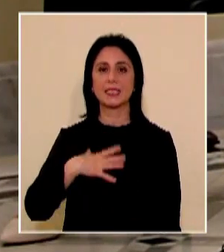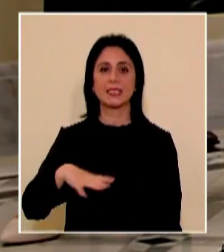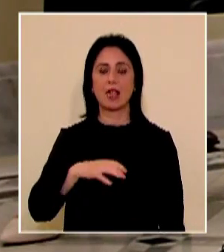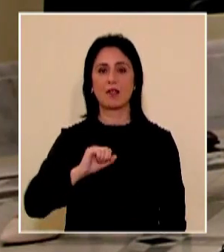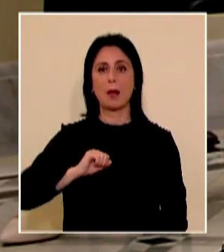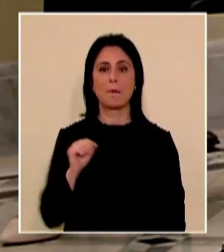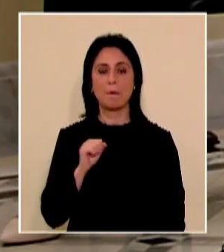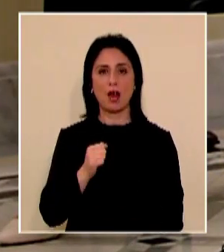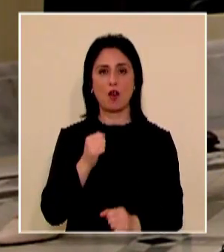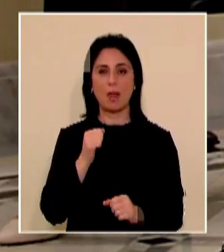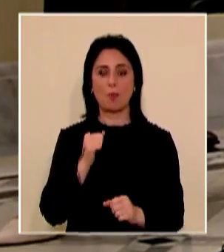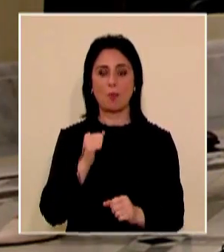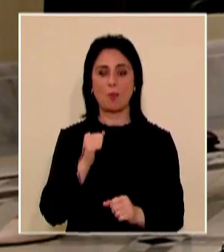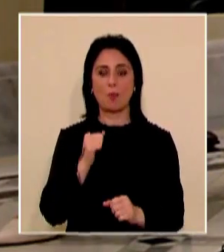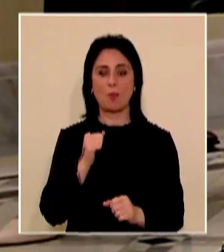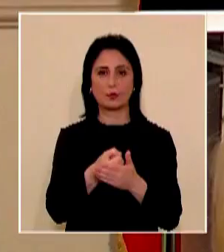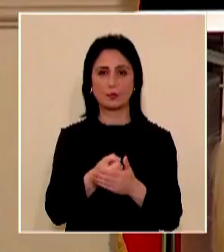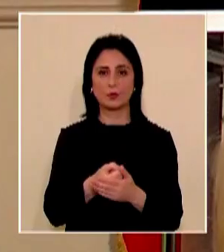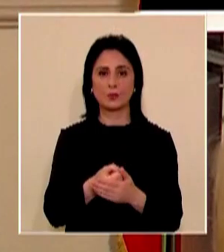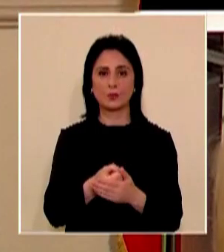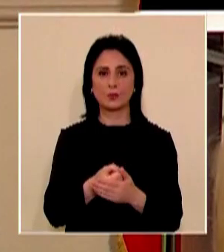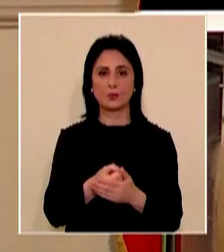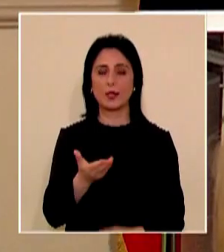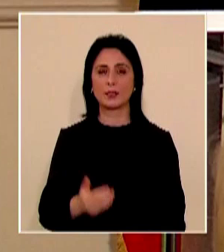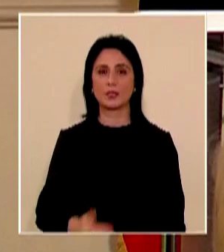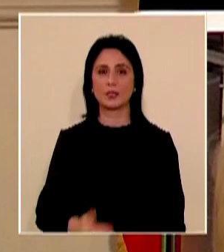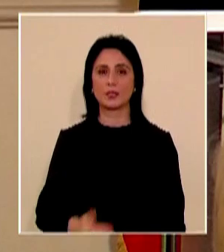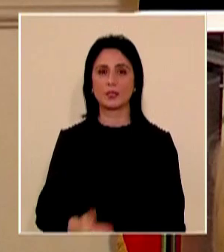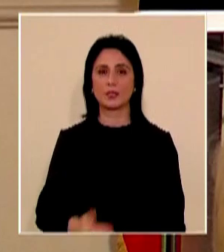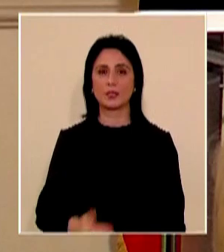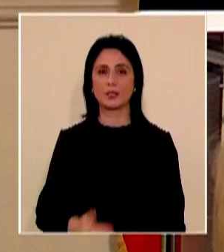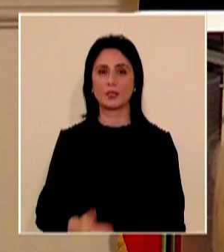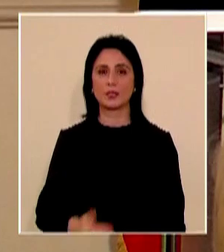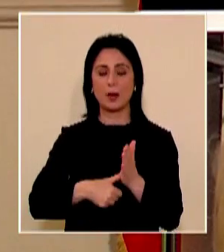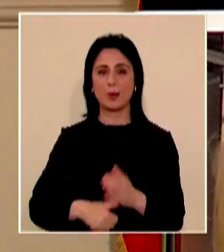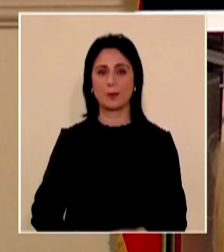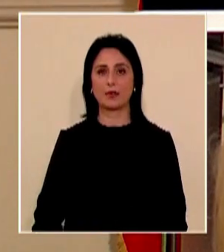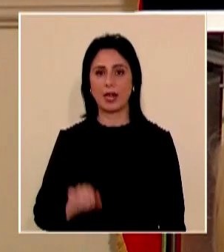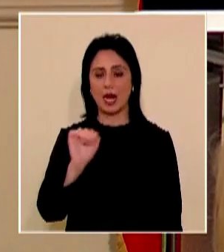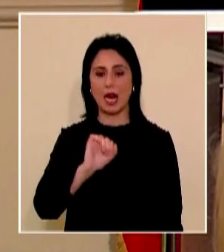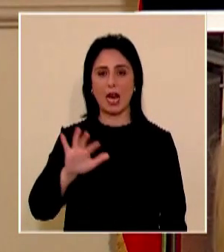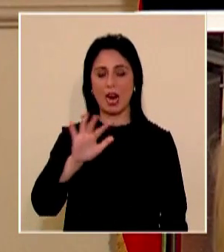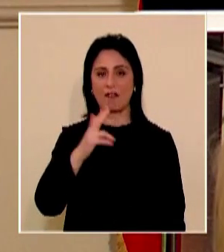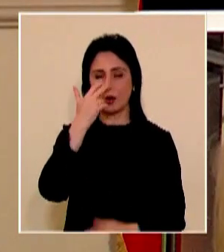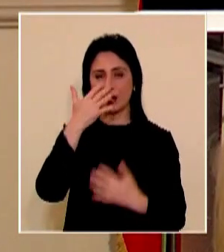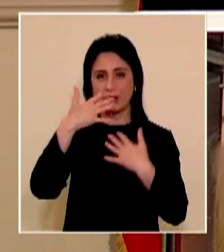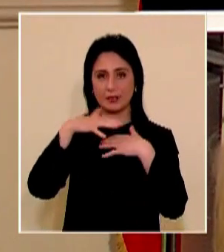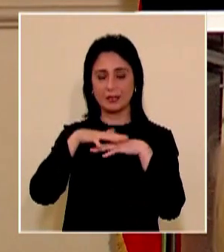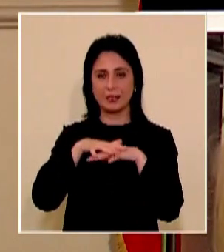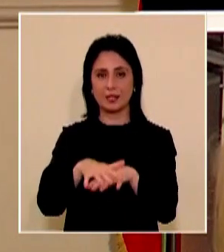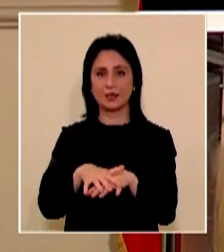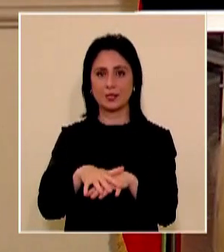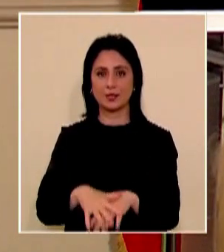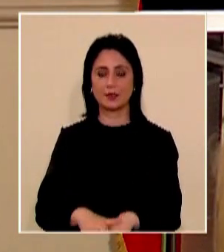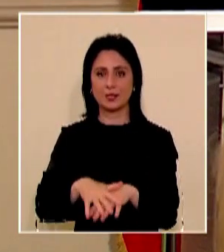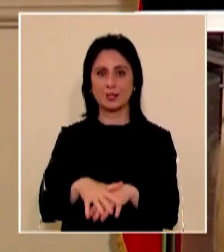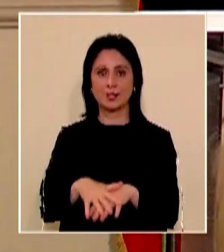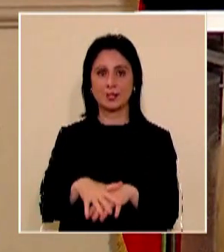państwem, które wspiera dążenia euroatlantyckie narodu i